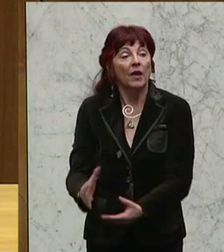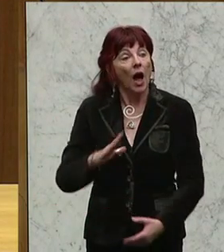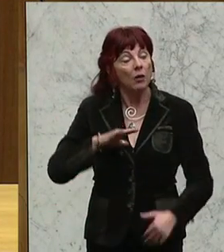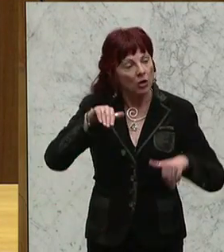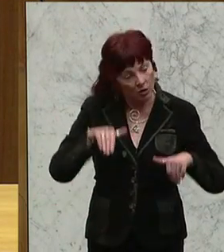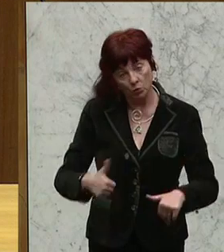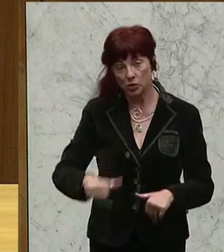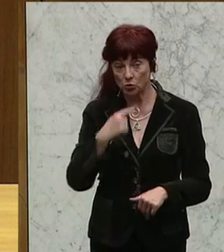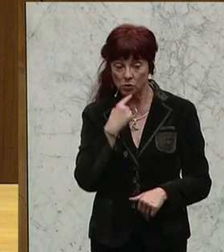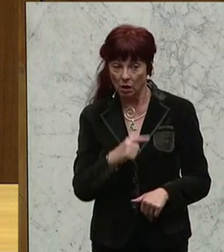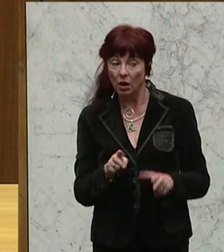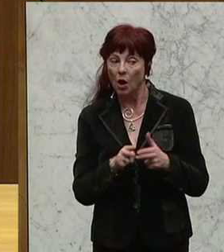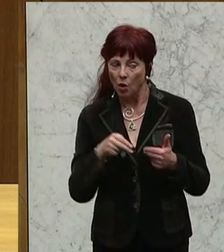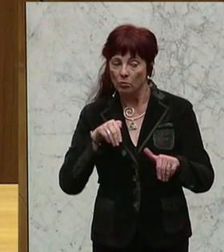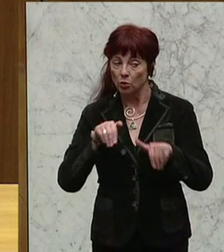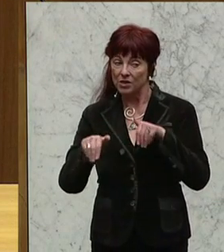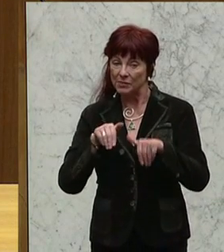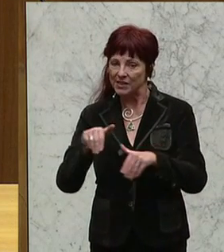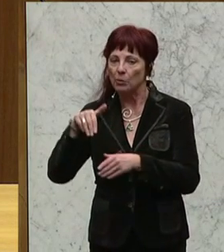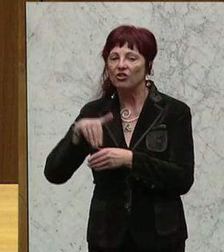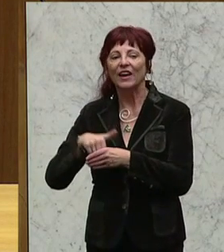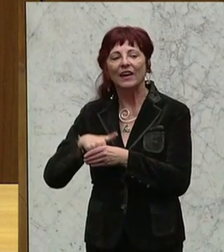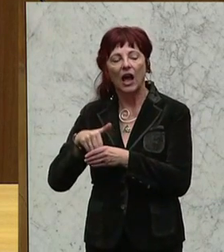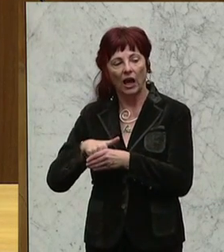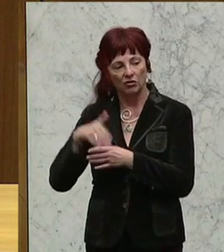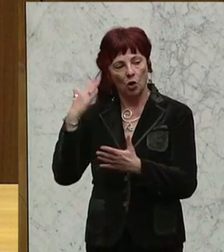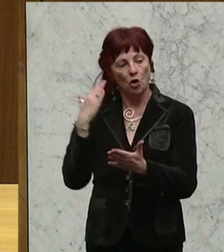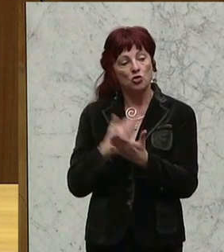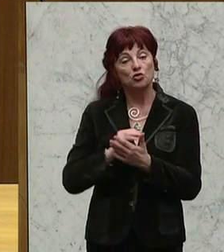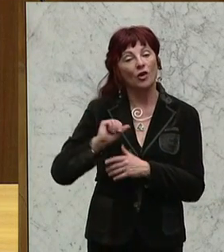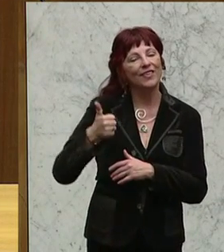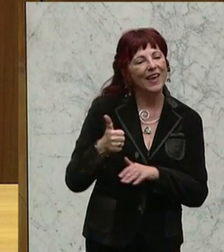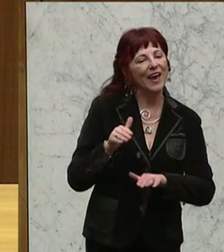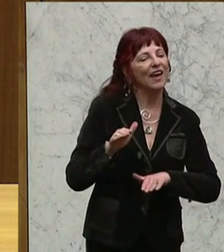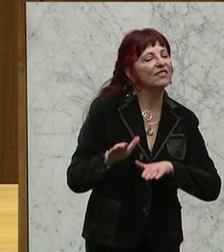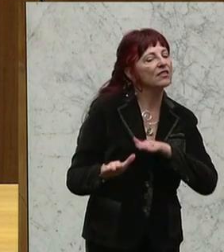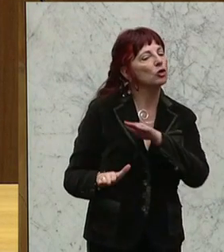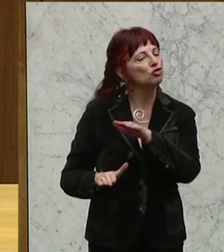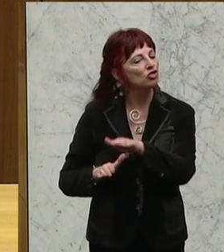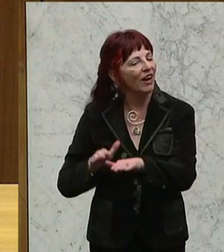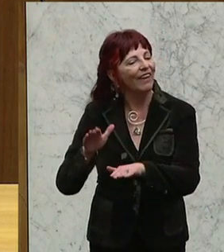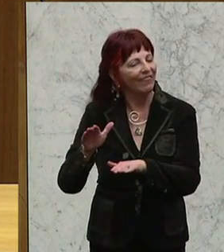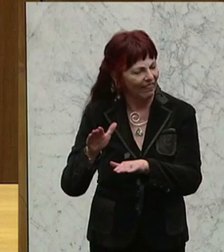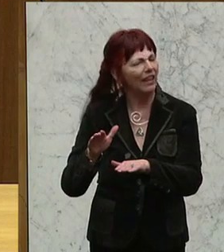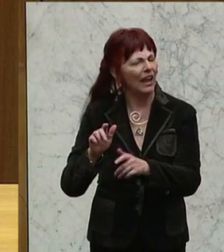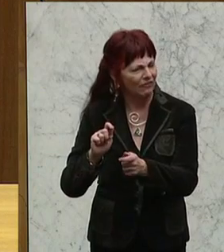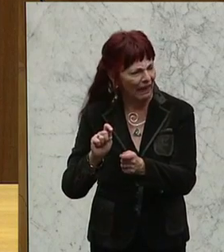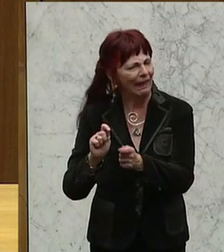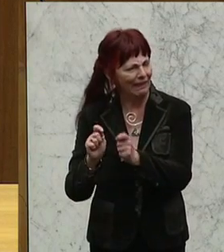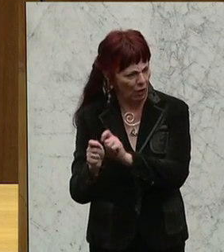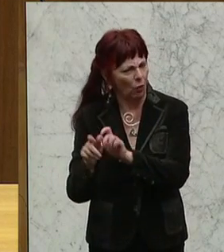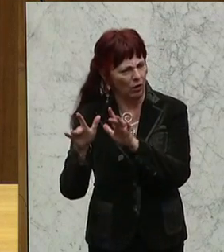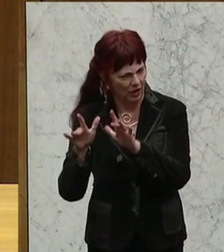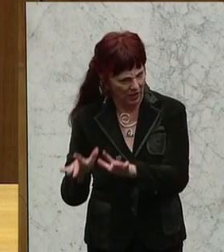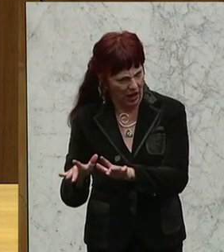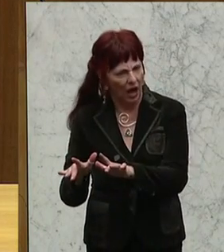festzuhalten D das Bundesministerium für Inneres erste Schritte in der Ausbildung auf polizeiakademien nun begonnen hat